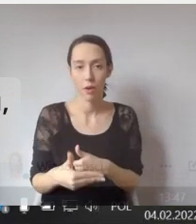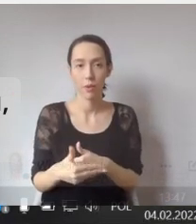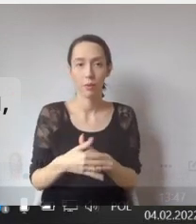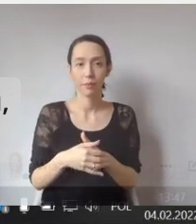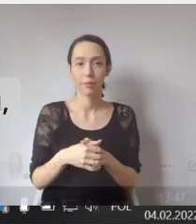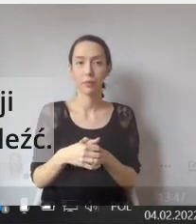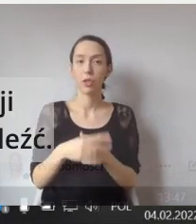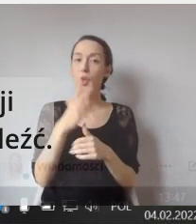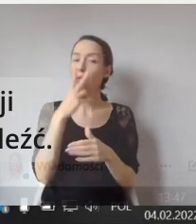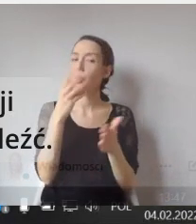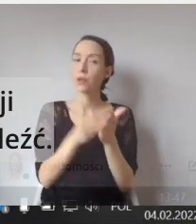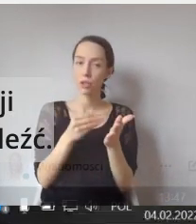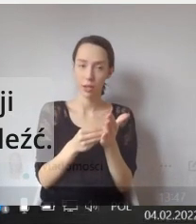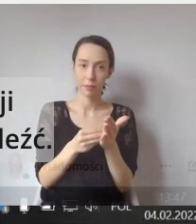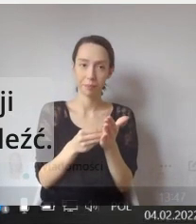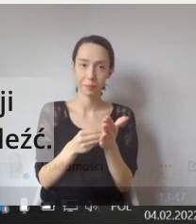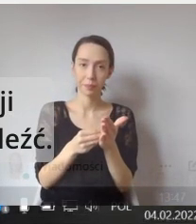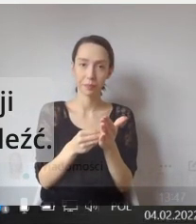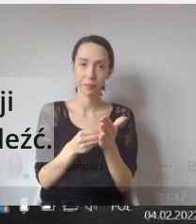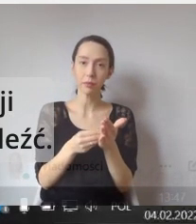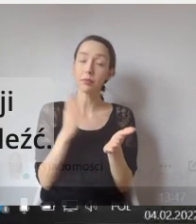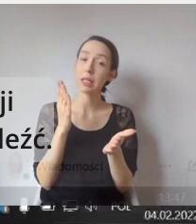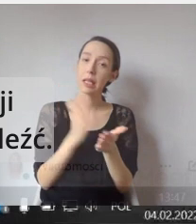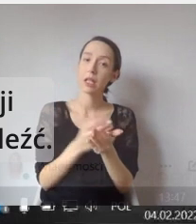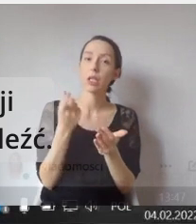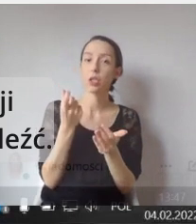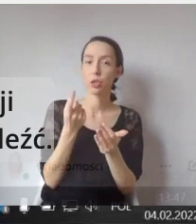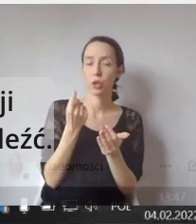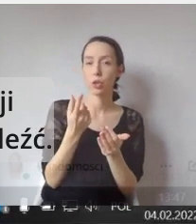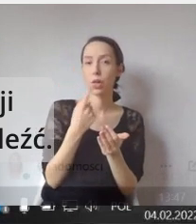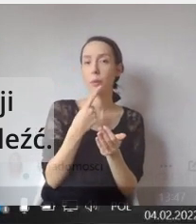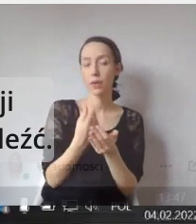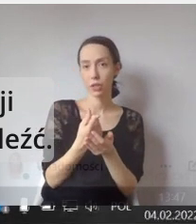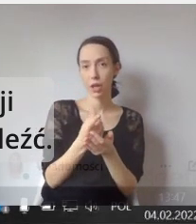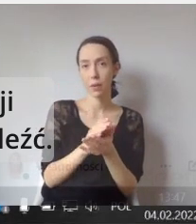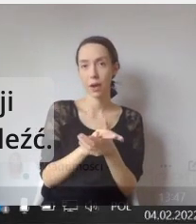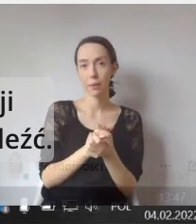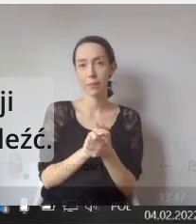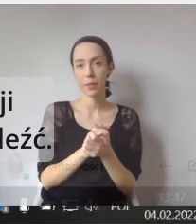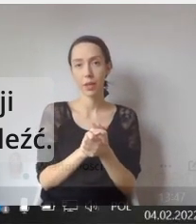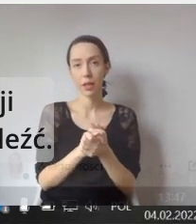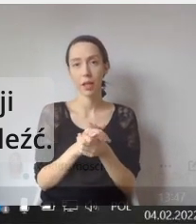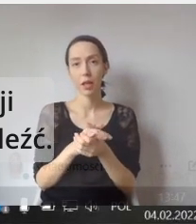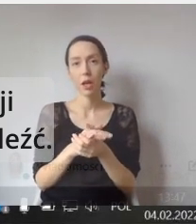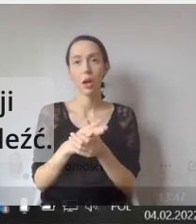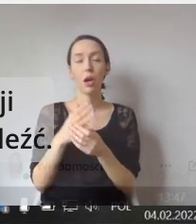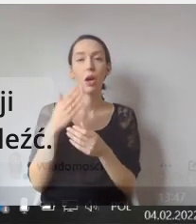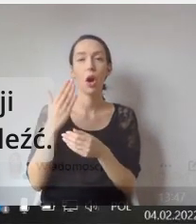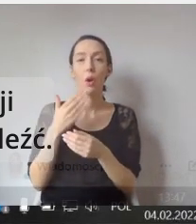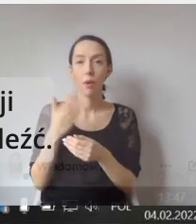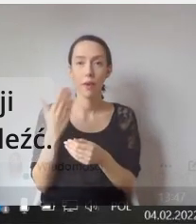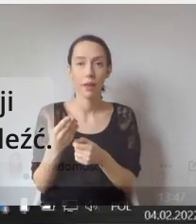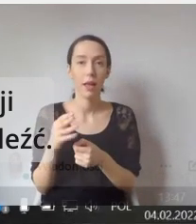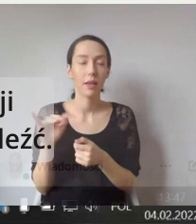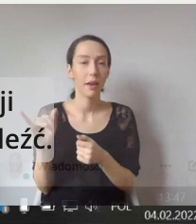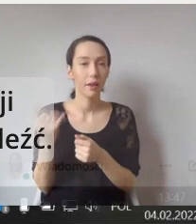doświadczenia. Ja już tutaj trochę powiedziałam na ten temat przy okazji opowiadania o tym, w jaki sposób